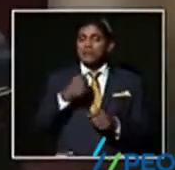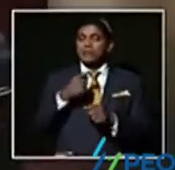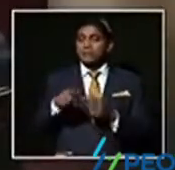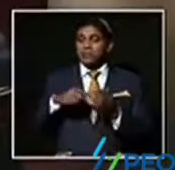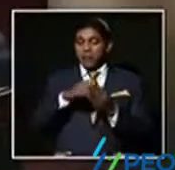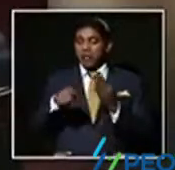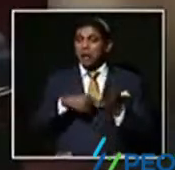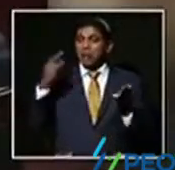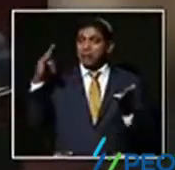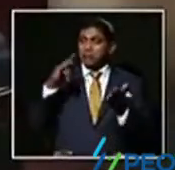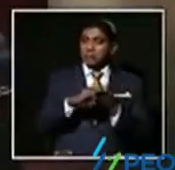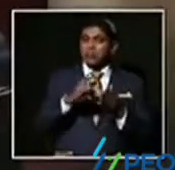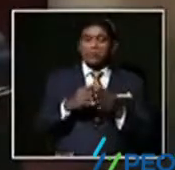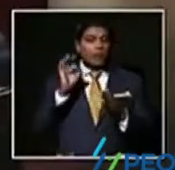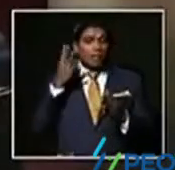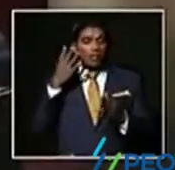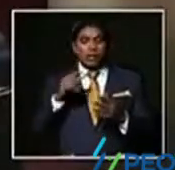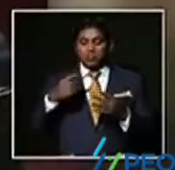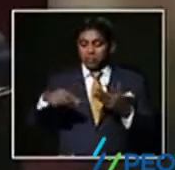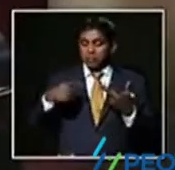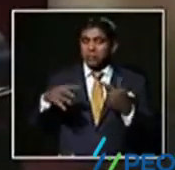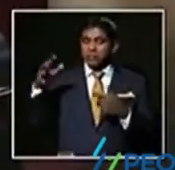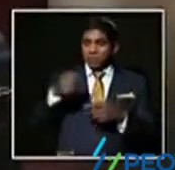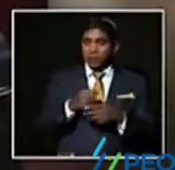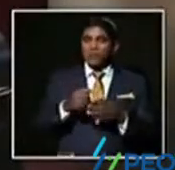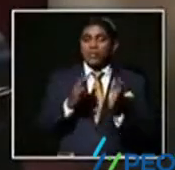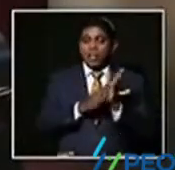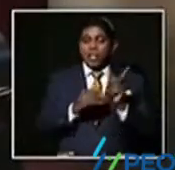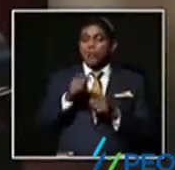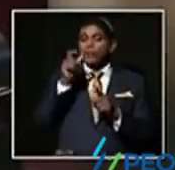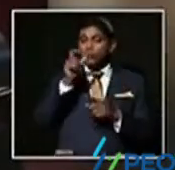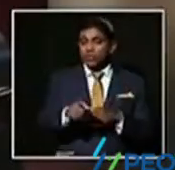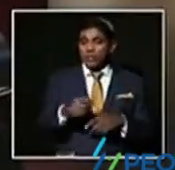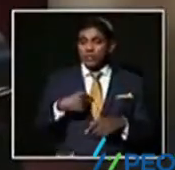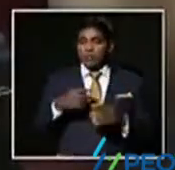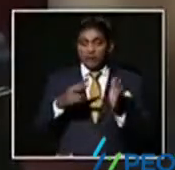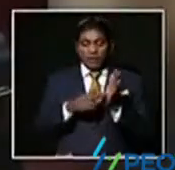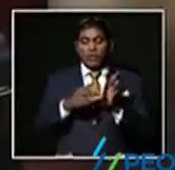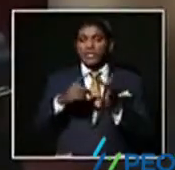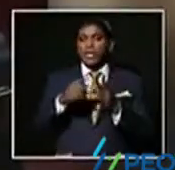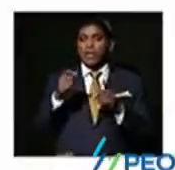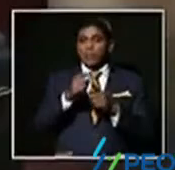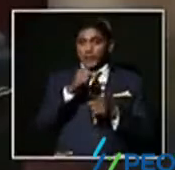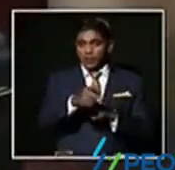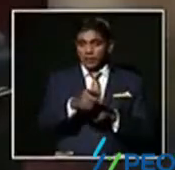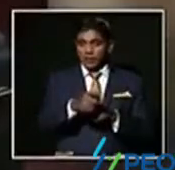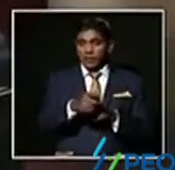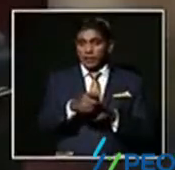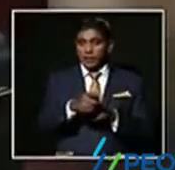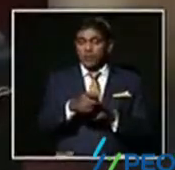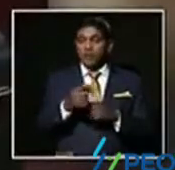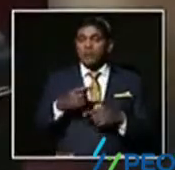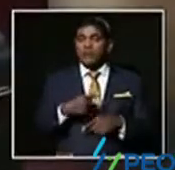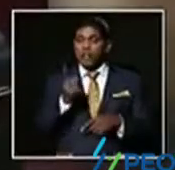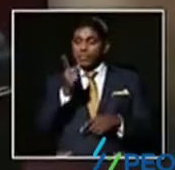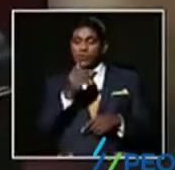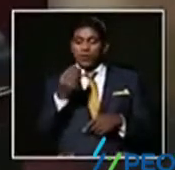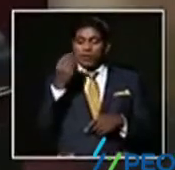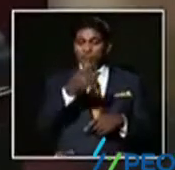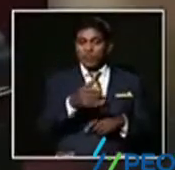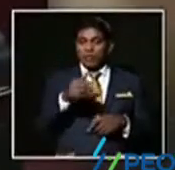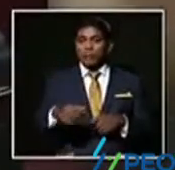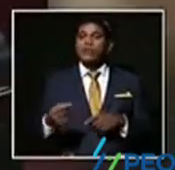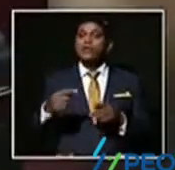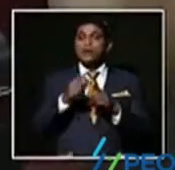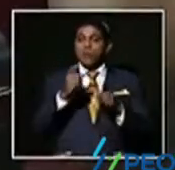සහ අනෙකුත් භාණ්ඩ ගෙනාපු මහජන මන්ත්‍රීවරයෙකුට VIP ලවුන්ජ් එක හරහා මොකද එලා තියෙන්නේ? දඩයක් ගෙවලා මේක ඇතුළට